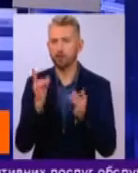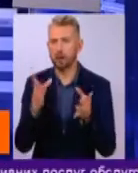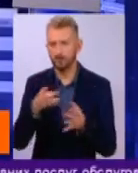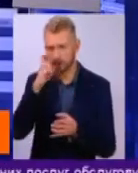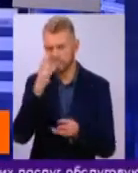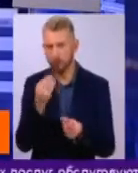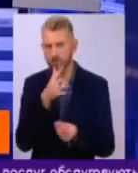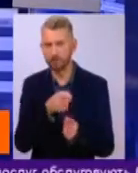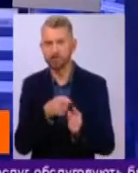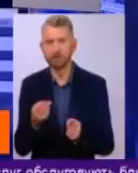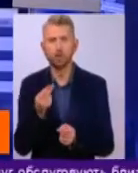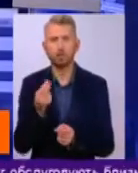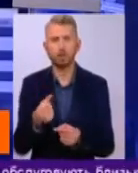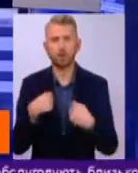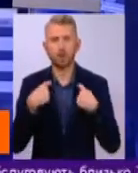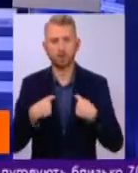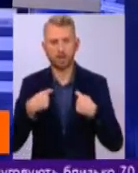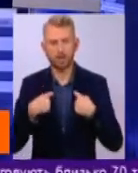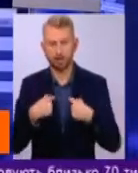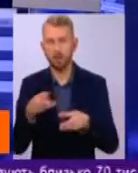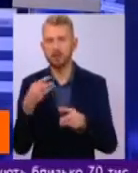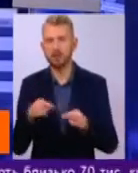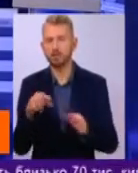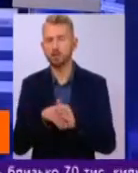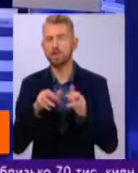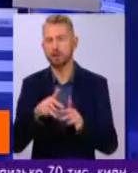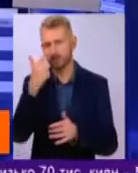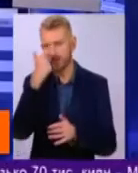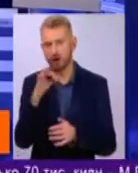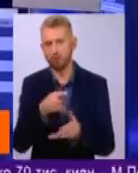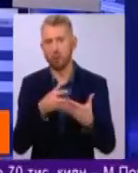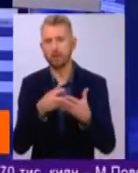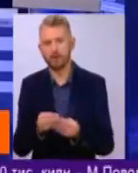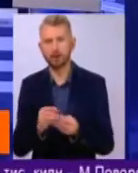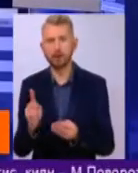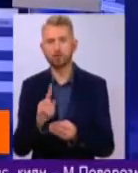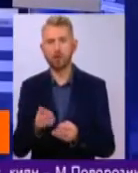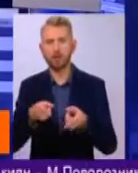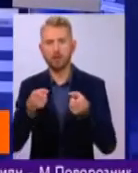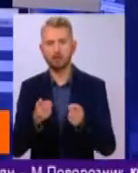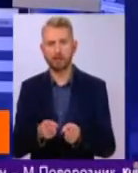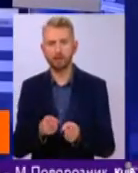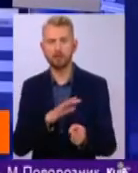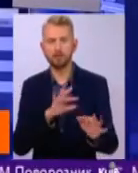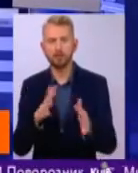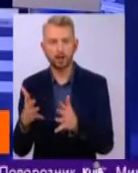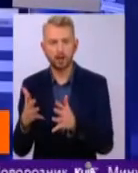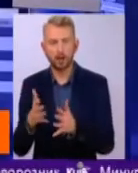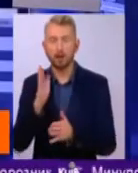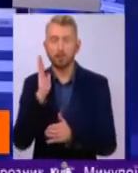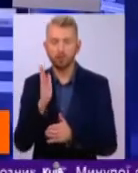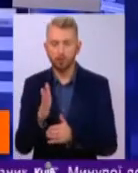час закупівлі рюкзаків. Міністерство внутрішніх справ заявляє про тиск, що насправді відбувається.